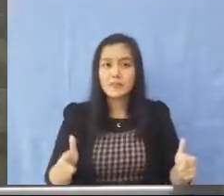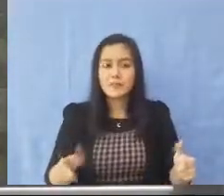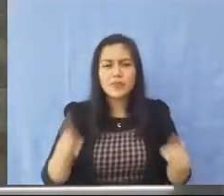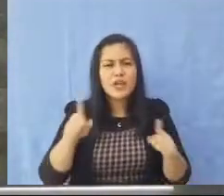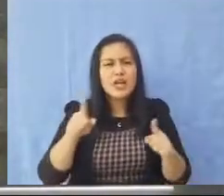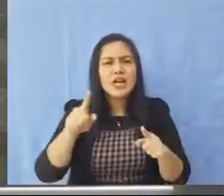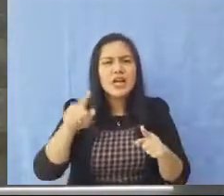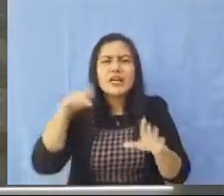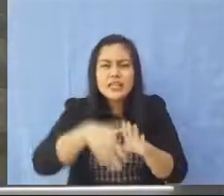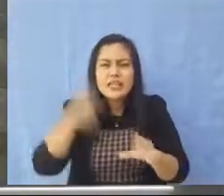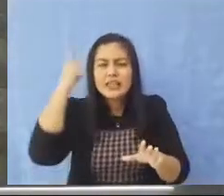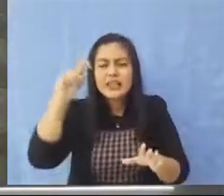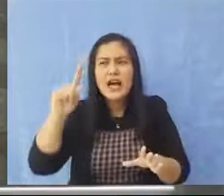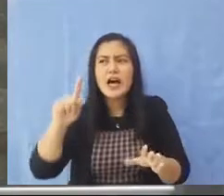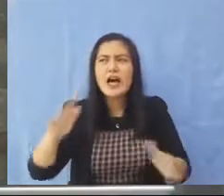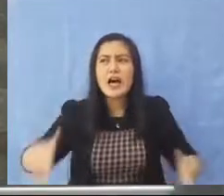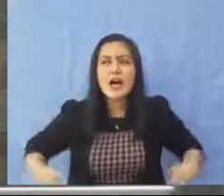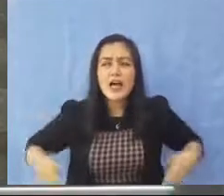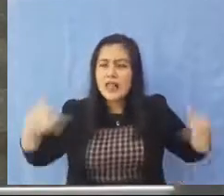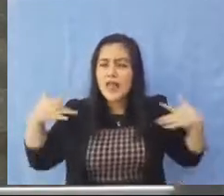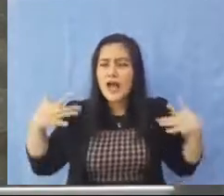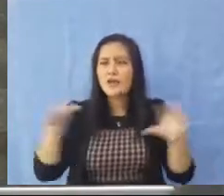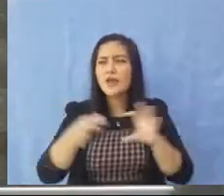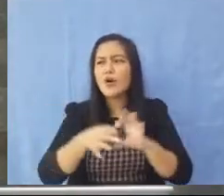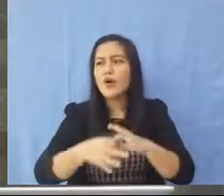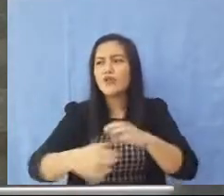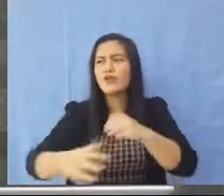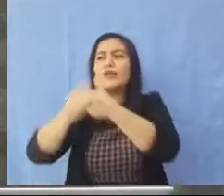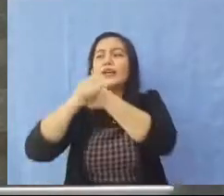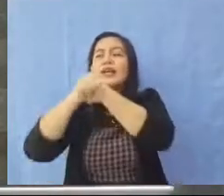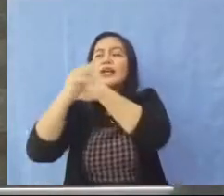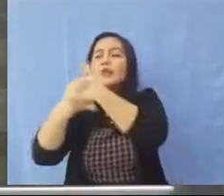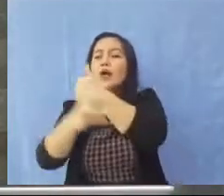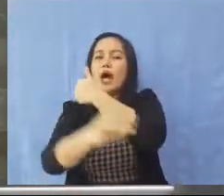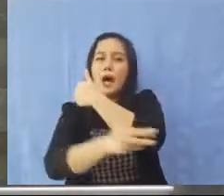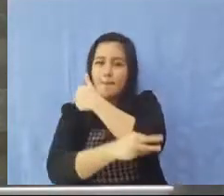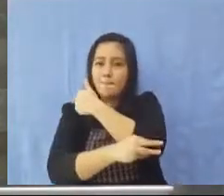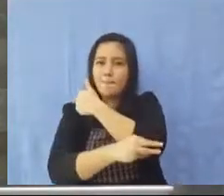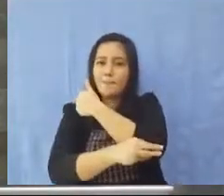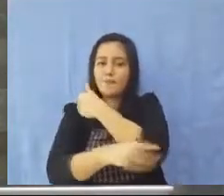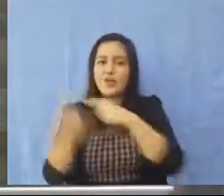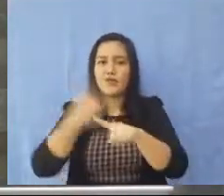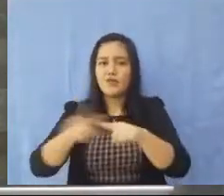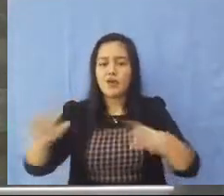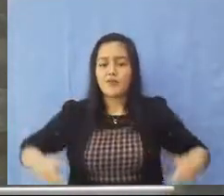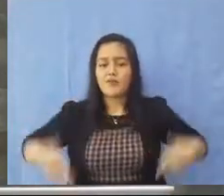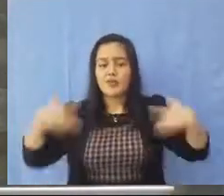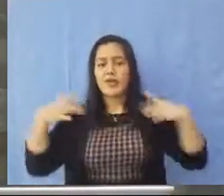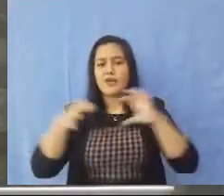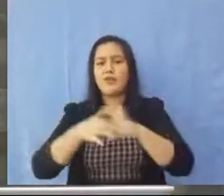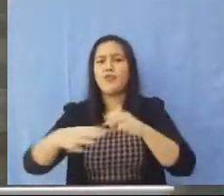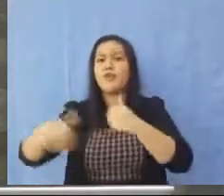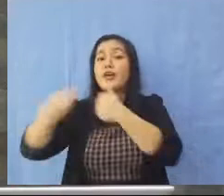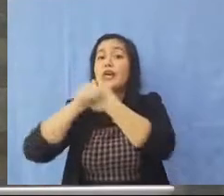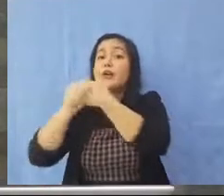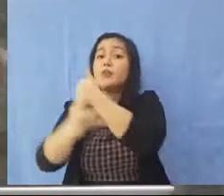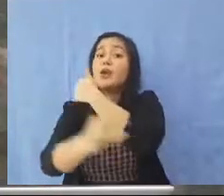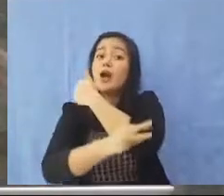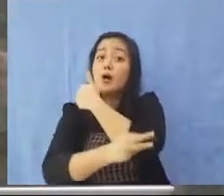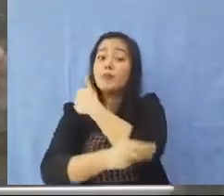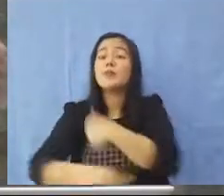life of Abraham, ay punta kayo mula chapter 12 ng Book of Genesis hanggang